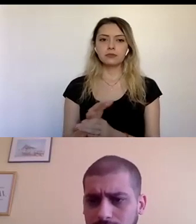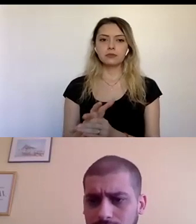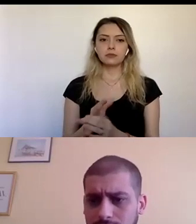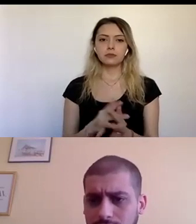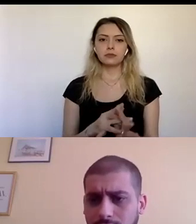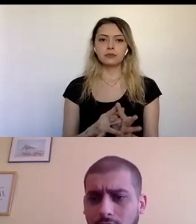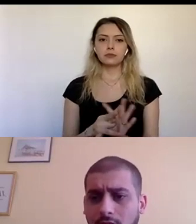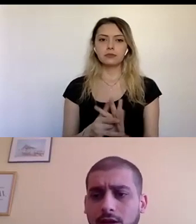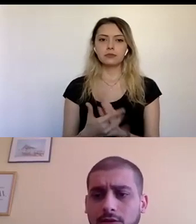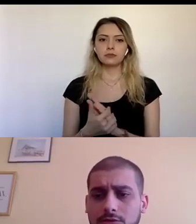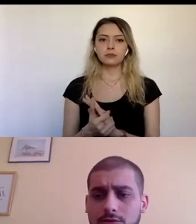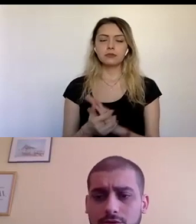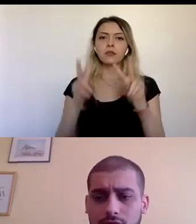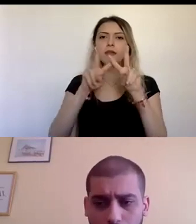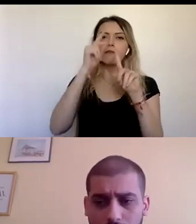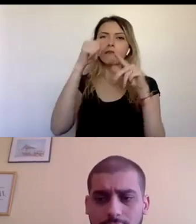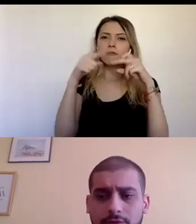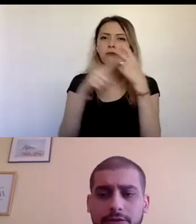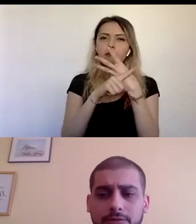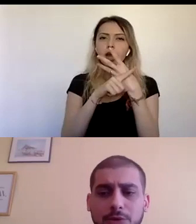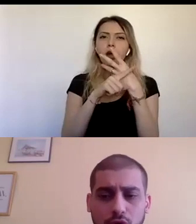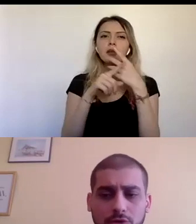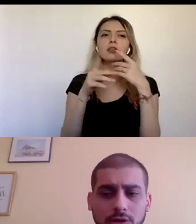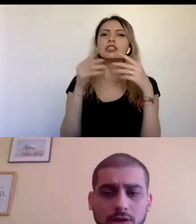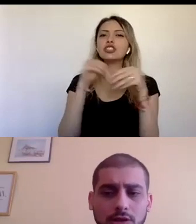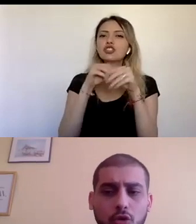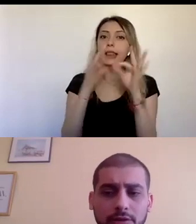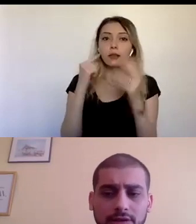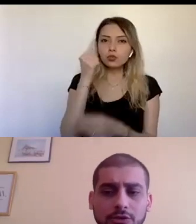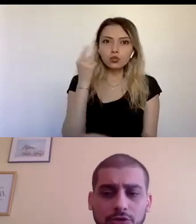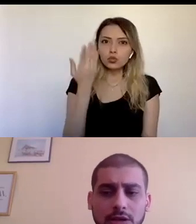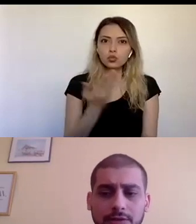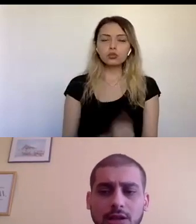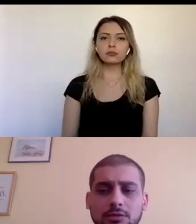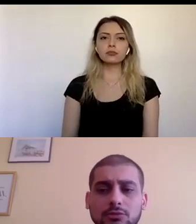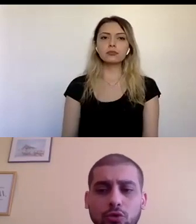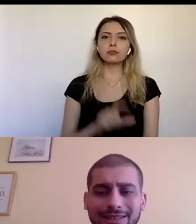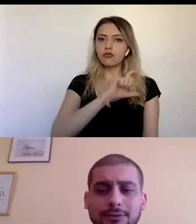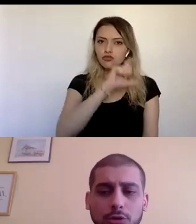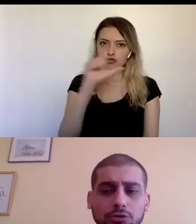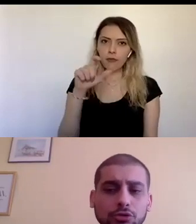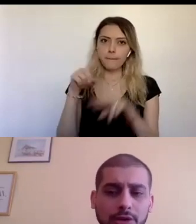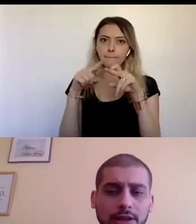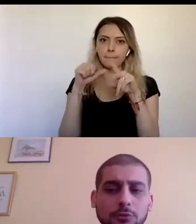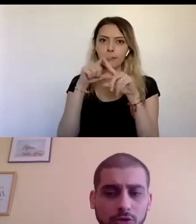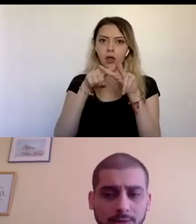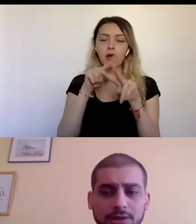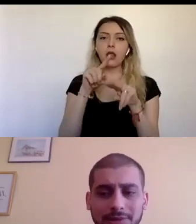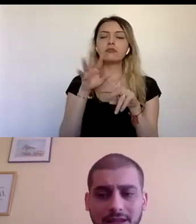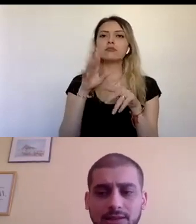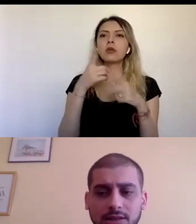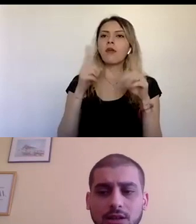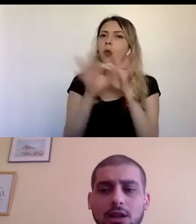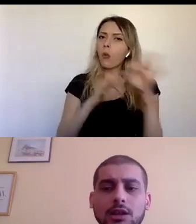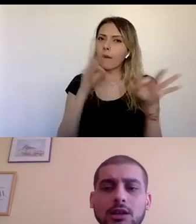ne düşünüyorsunuz, demiş bir katılımcımız. Wire. Şöyle, Wire birçok organizasyon tarafından güvenilir olduğu söylenen uygulamadan